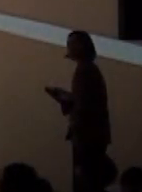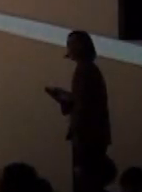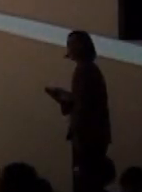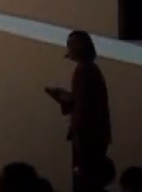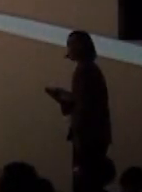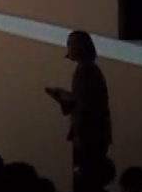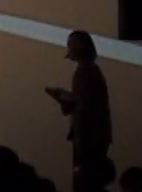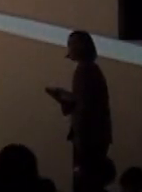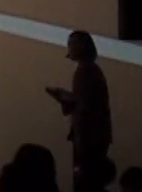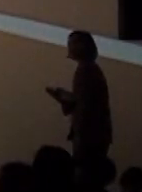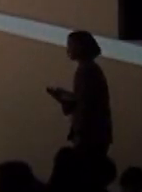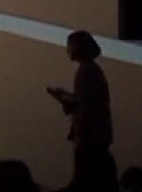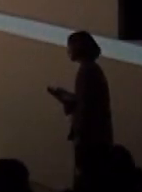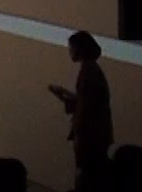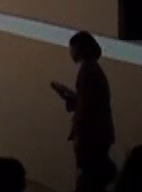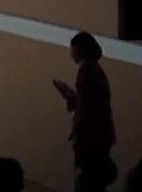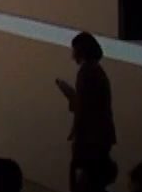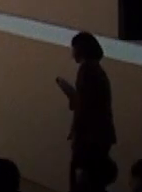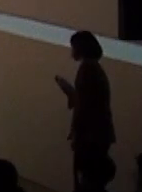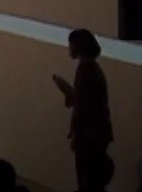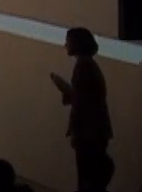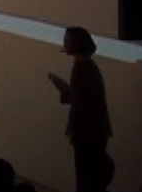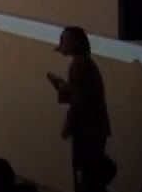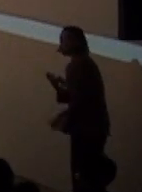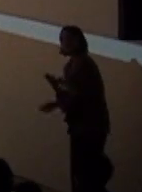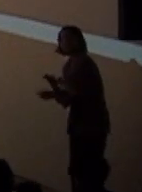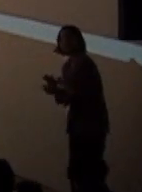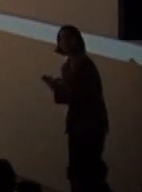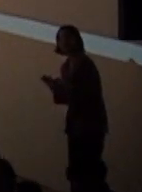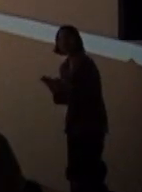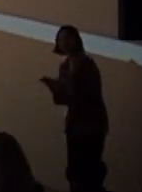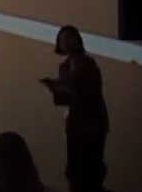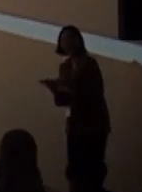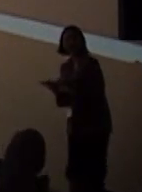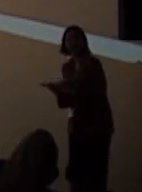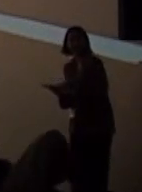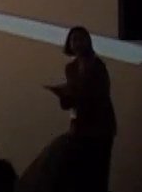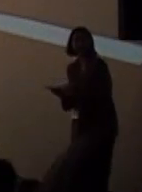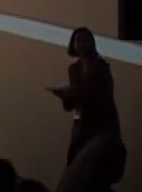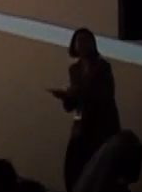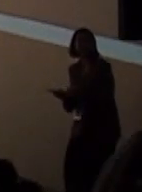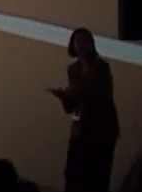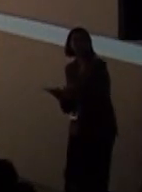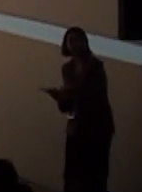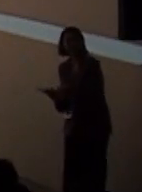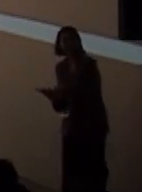네. 장미 들고 나오시고. 네, 원래 뵙다가